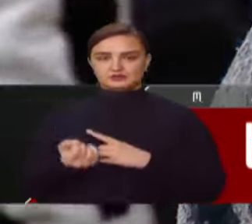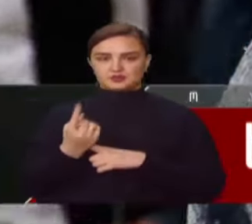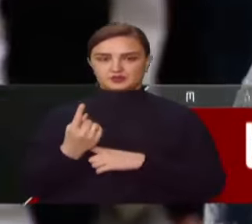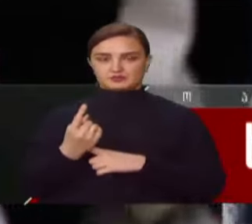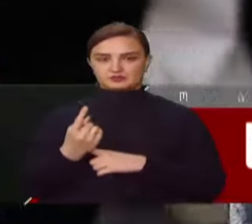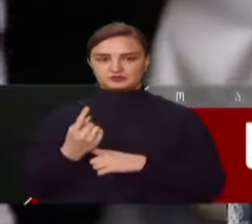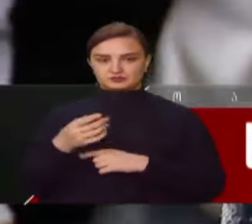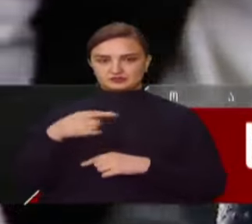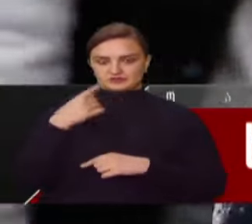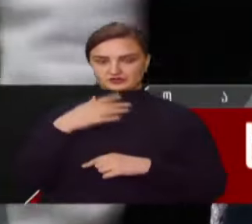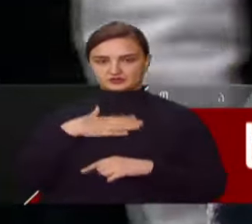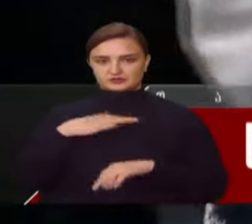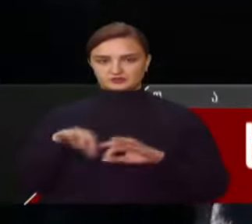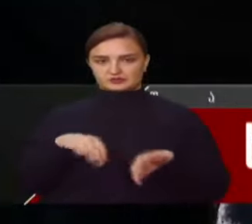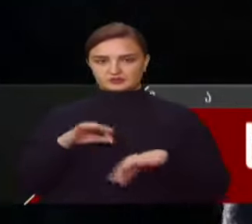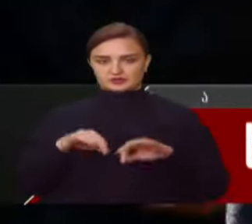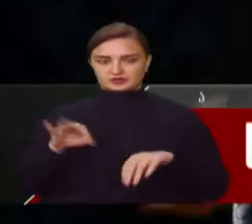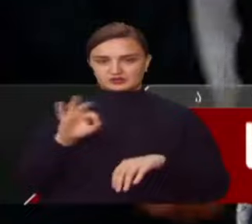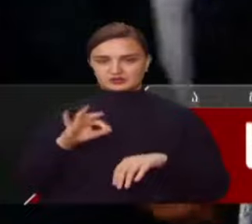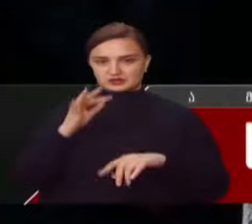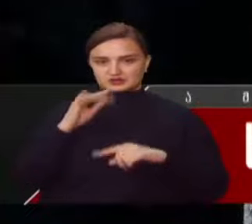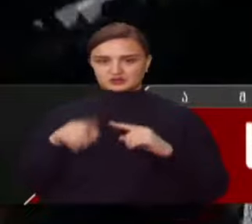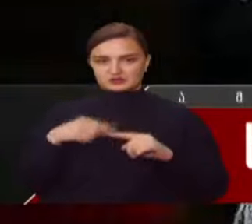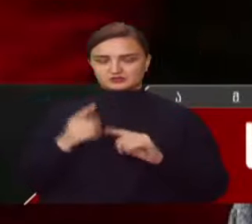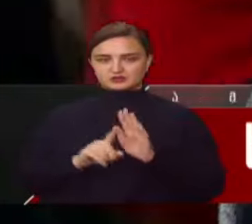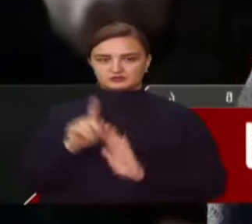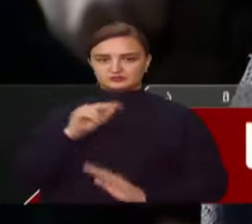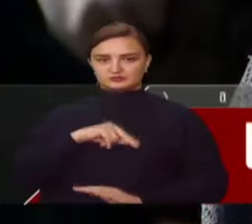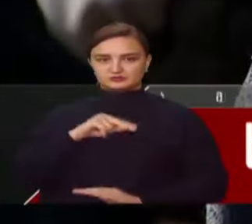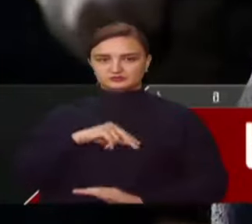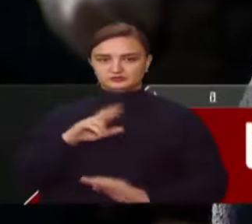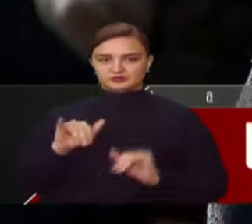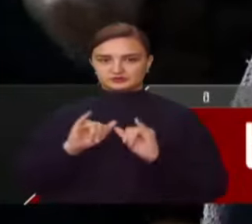გამოთქვეს ჩვენს პროექტზე და შემდეგ